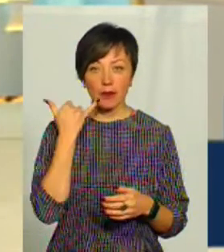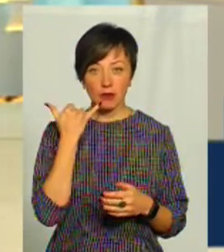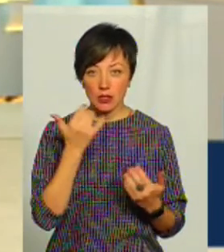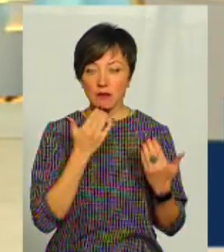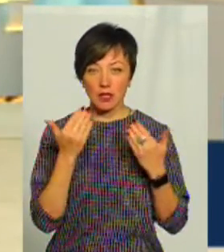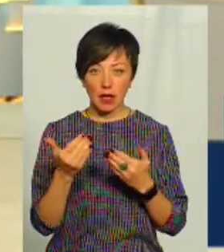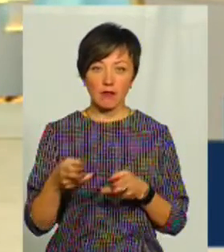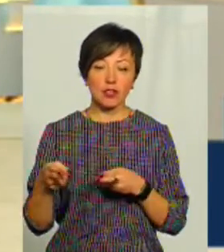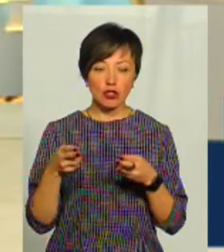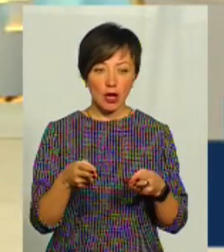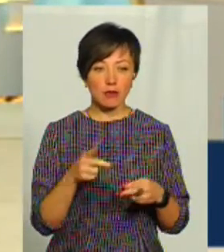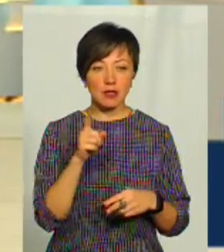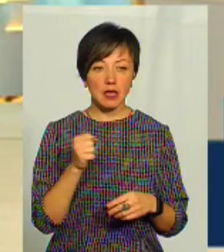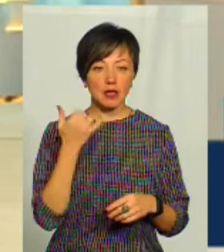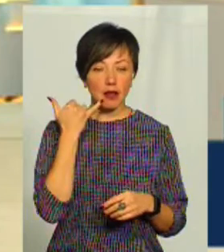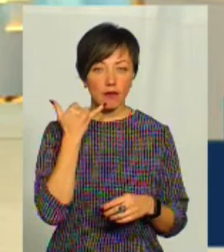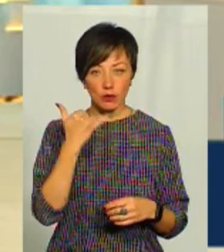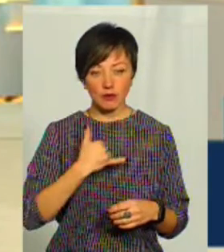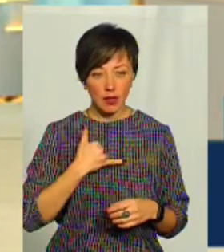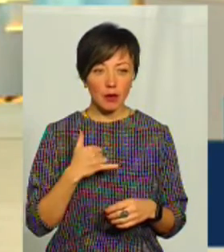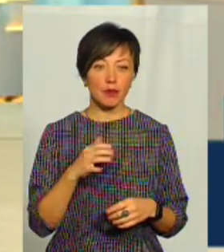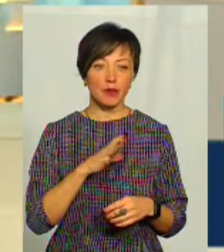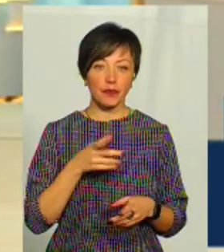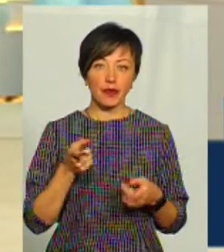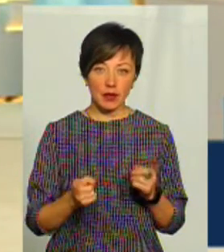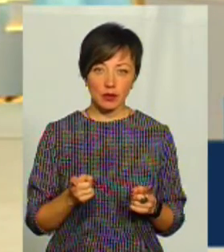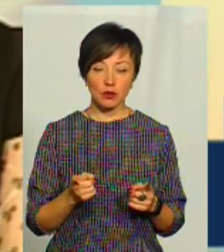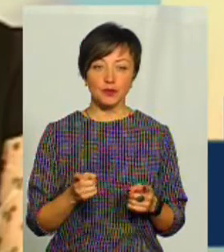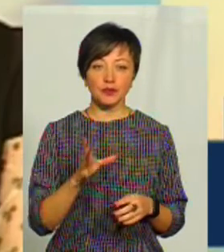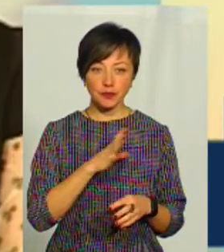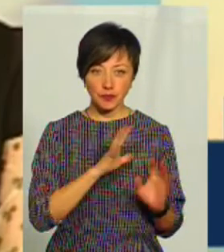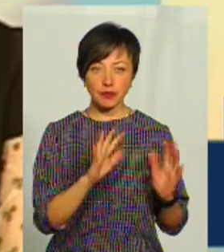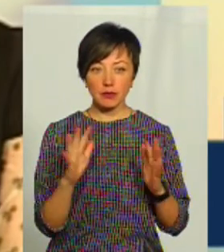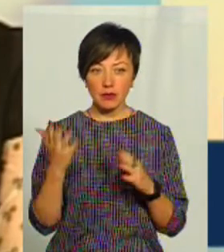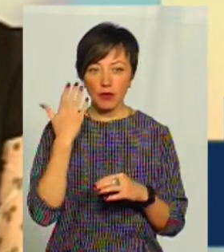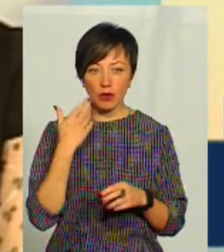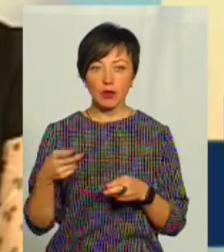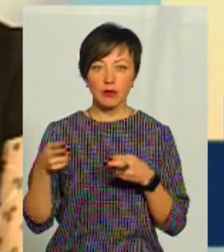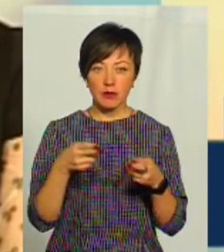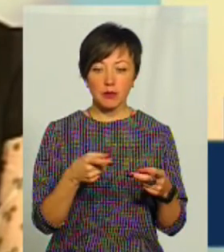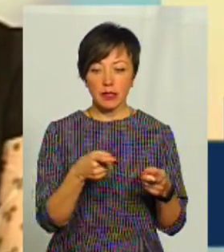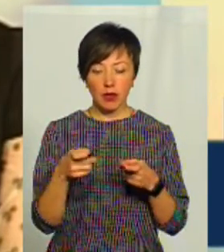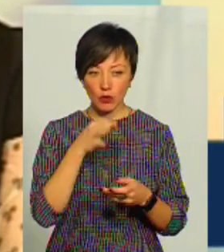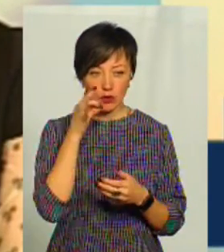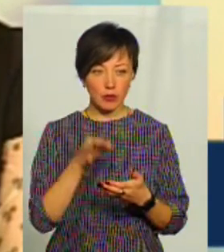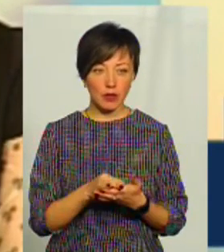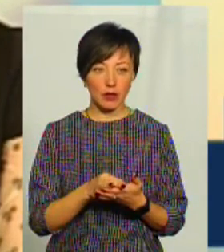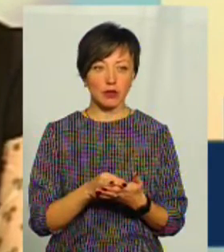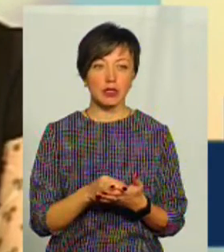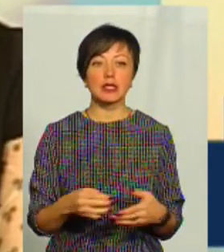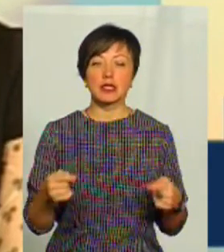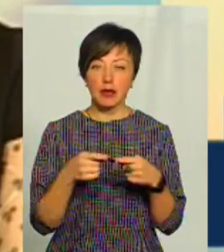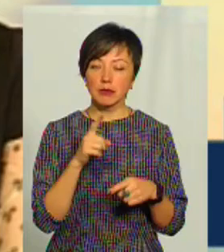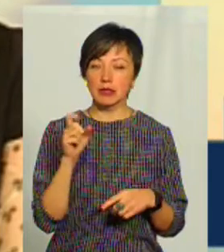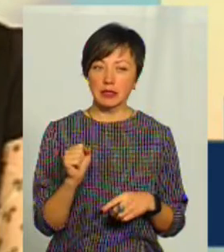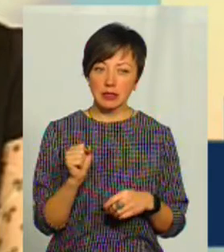телефону звертаються і виїжджаємо за телефонними дзвінками. І дійсно були випадки, коли приїжджали і притягували до відповідальності